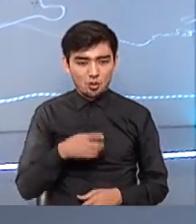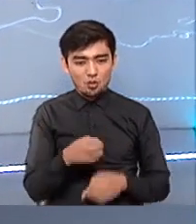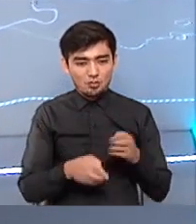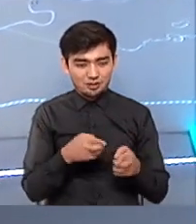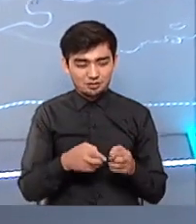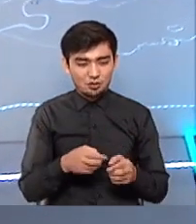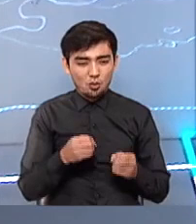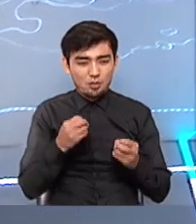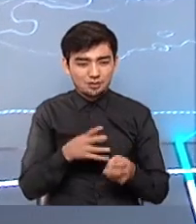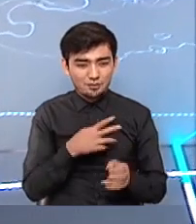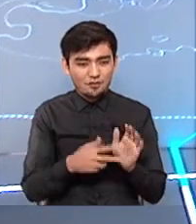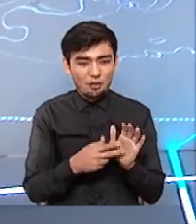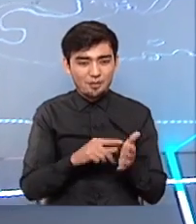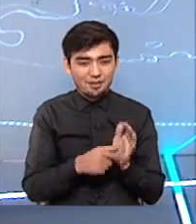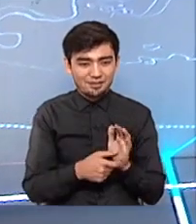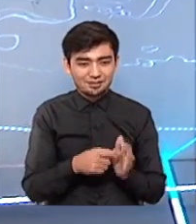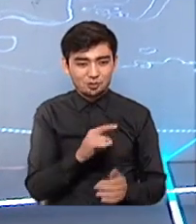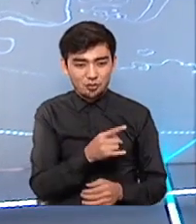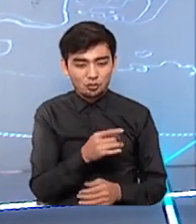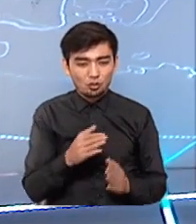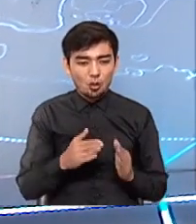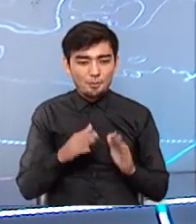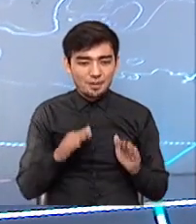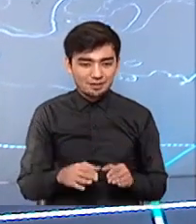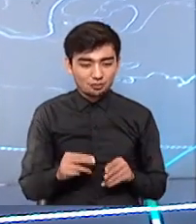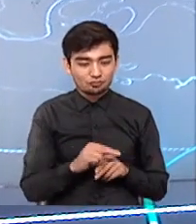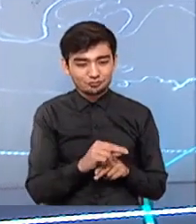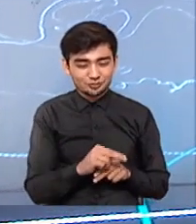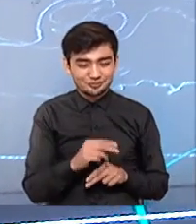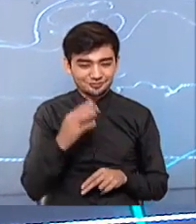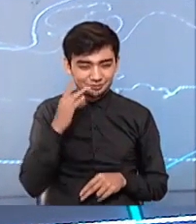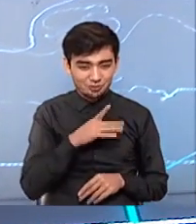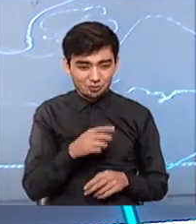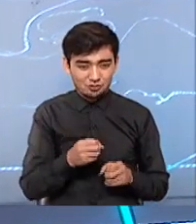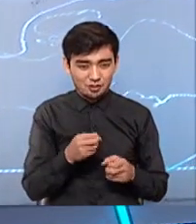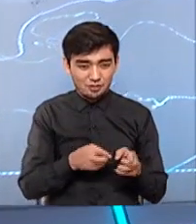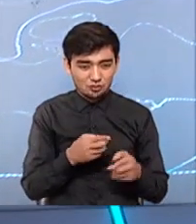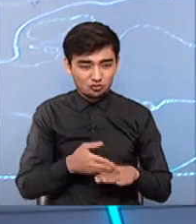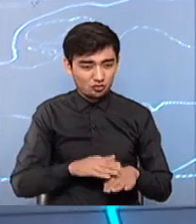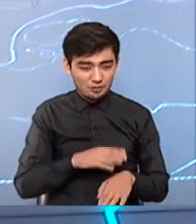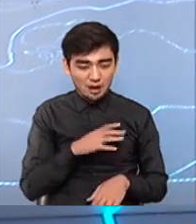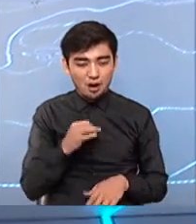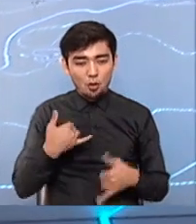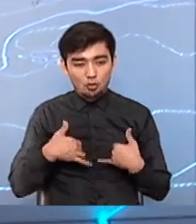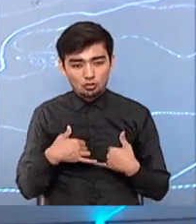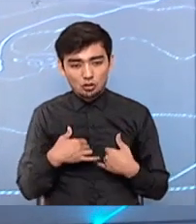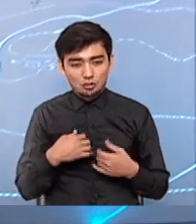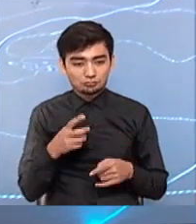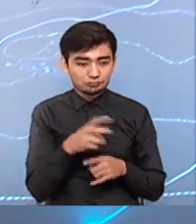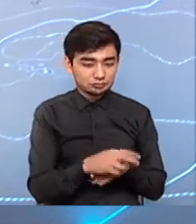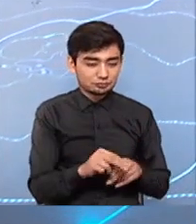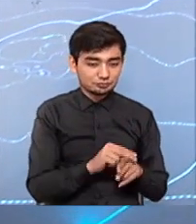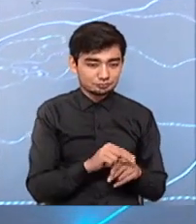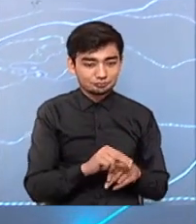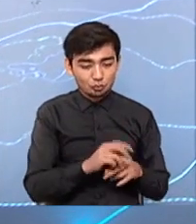жасалған 8-ші сыныптың оқушысын үйден оқытуды сұраған. Алайда ұстаз қарастырудың орнына оқудан шығарылсын деген бұйрықты